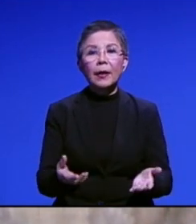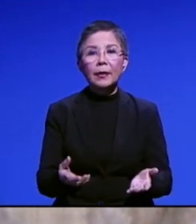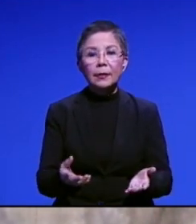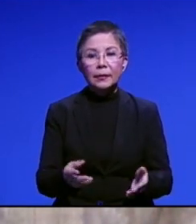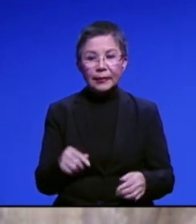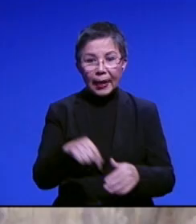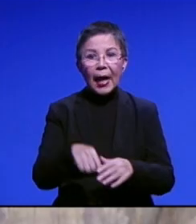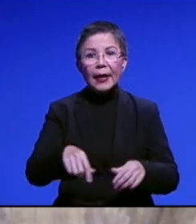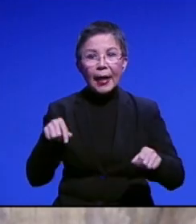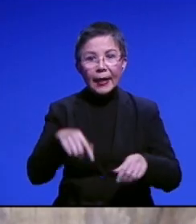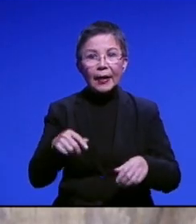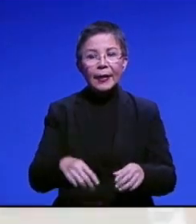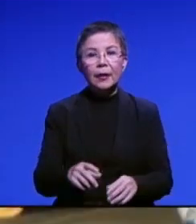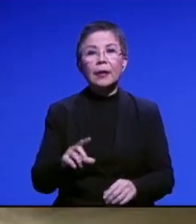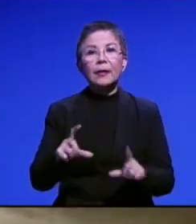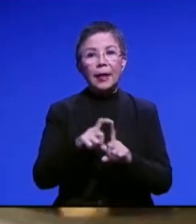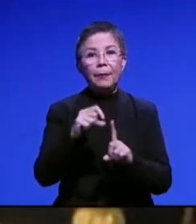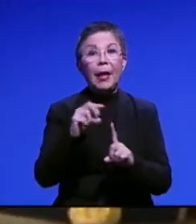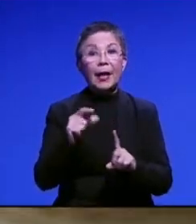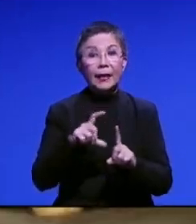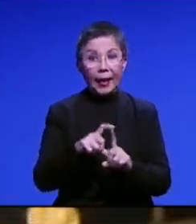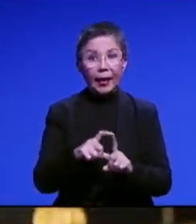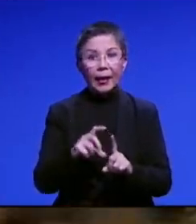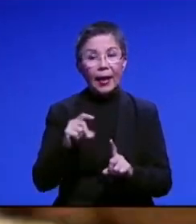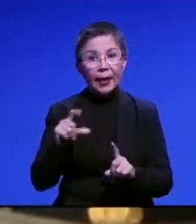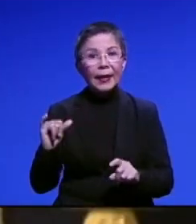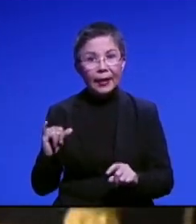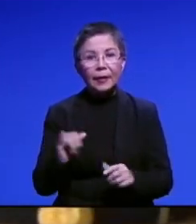di legislatif.